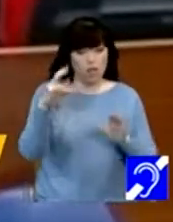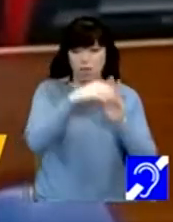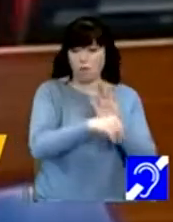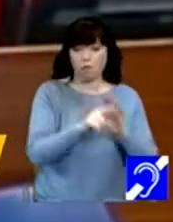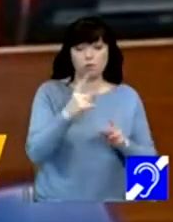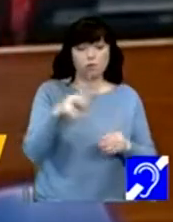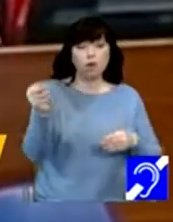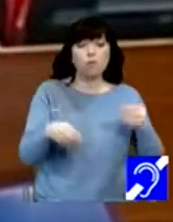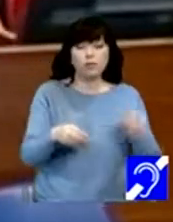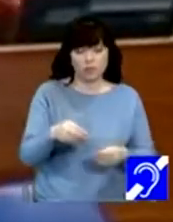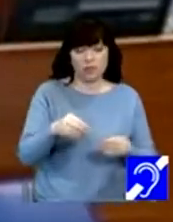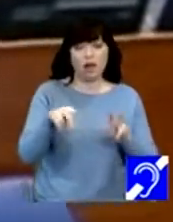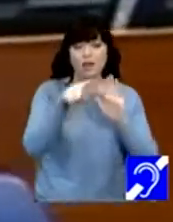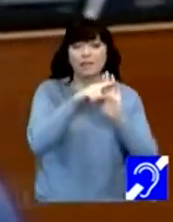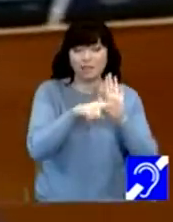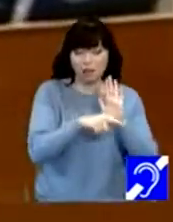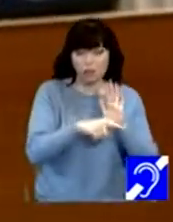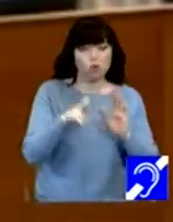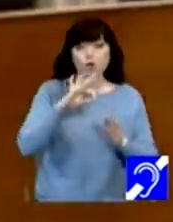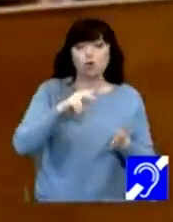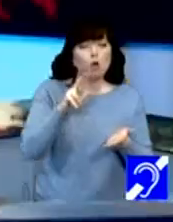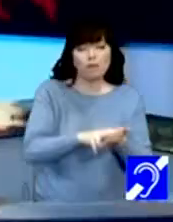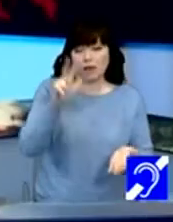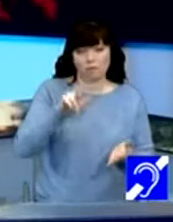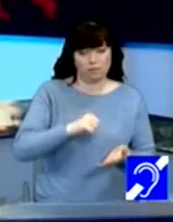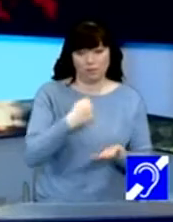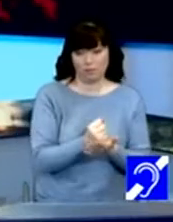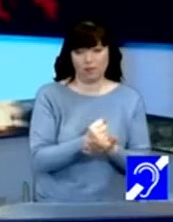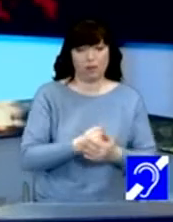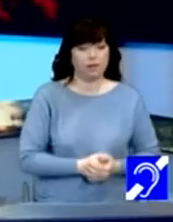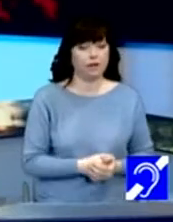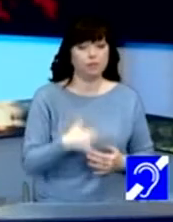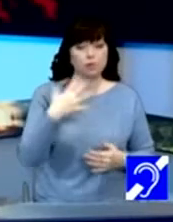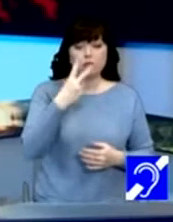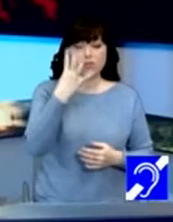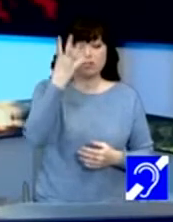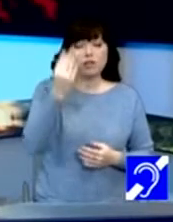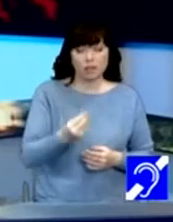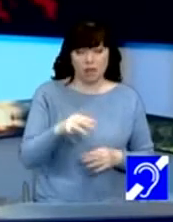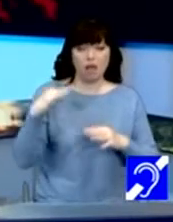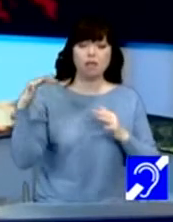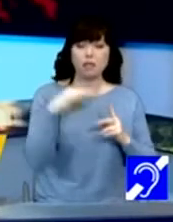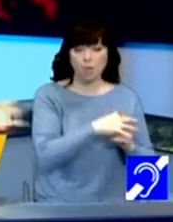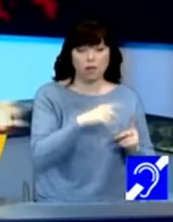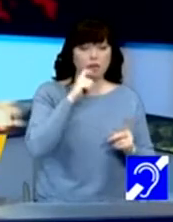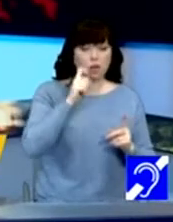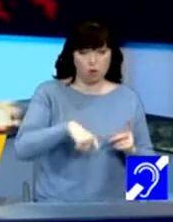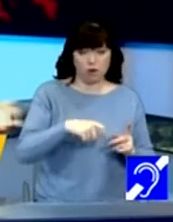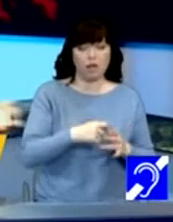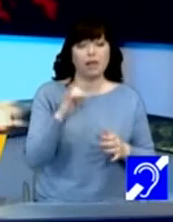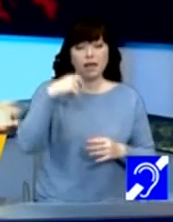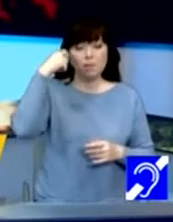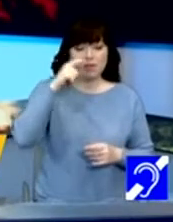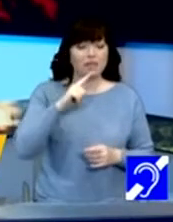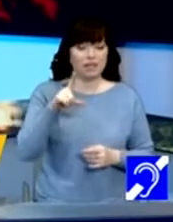deoarece au semnat statutul, dar nu l-au ratificat. Este a 24-a zi a invaziei Ucrainei și președintele